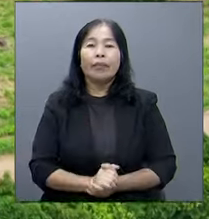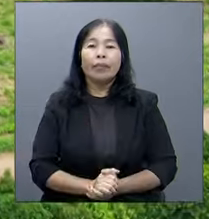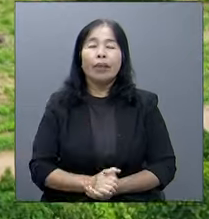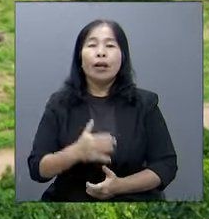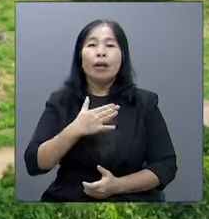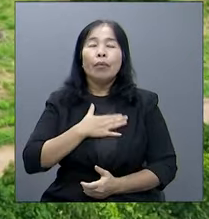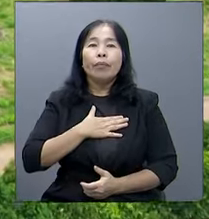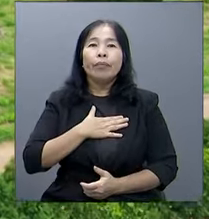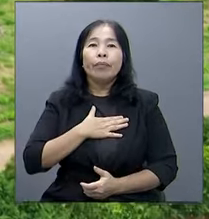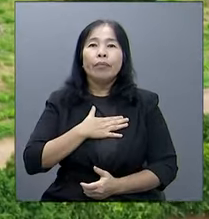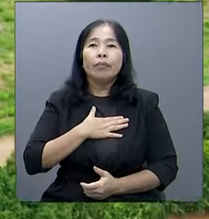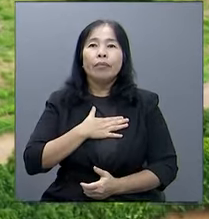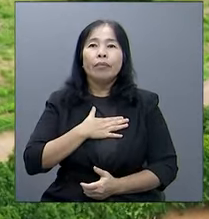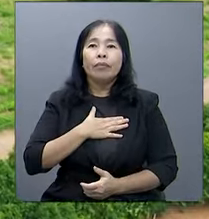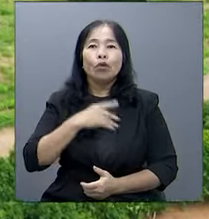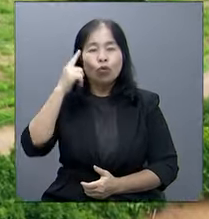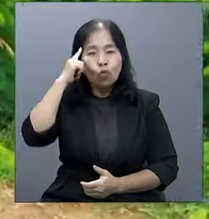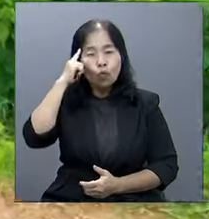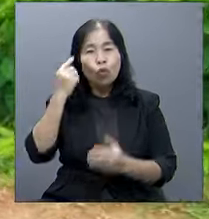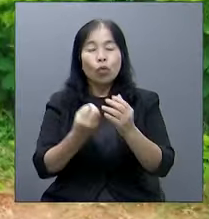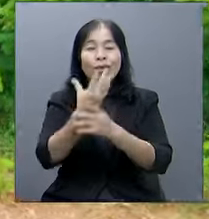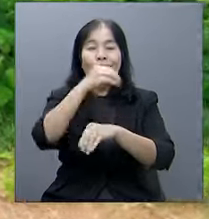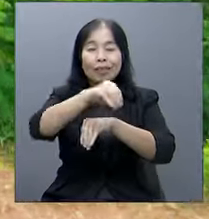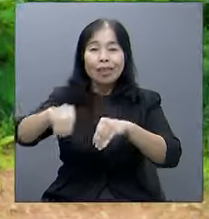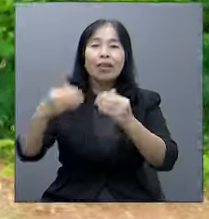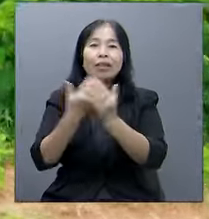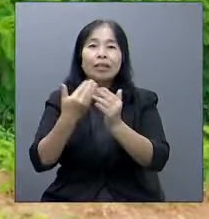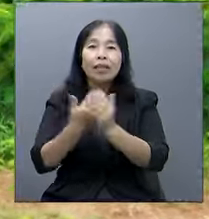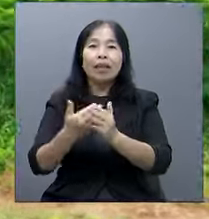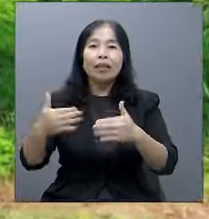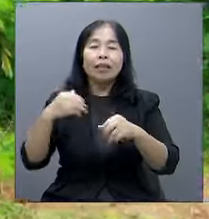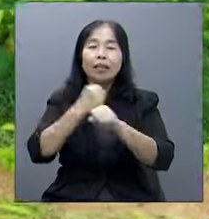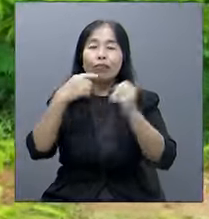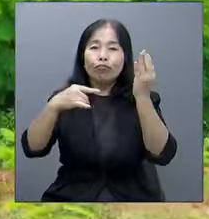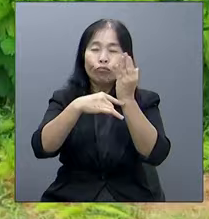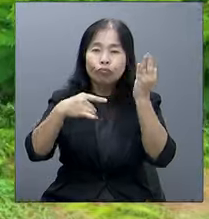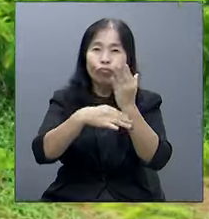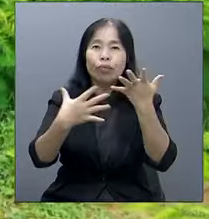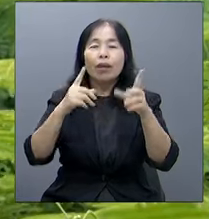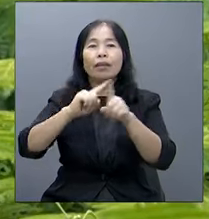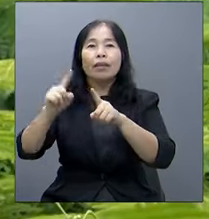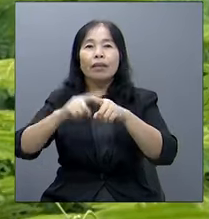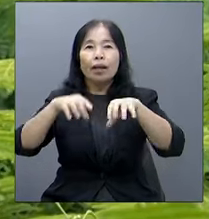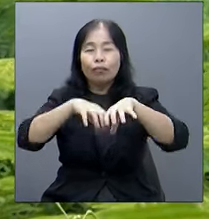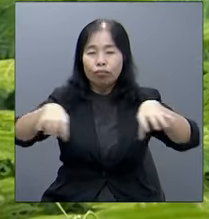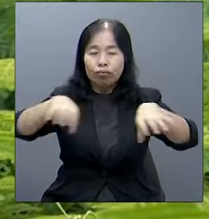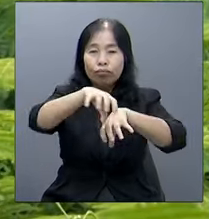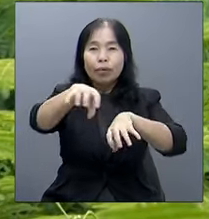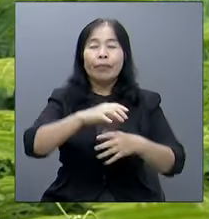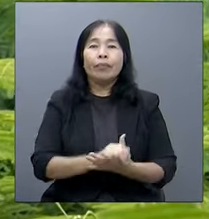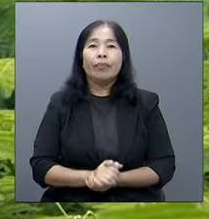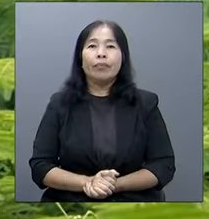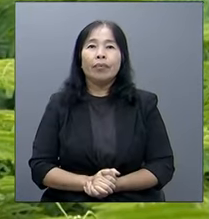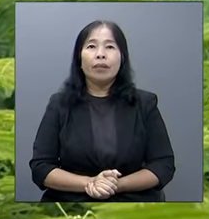ธรมือว่เรา